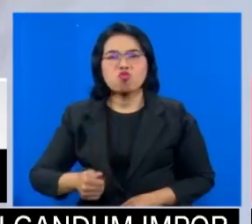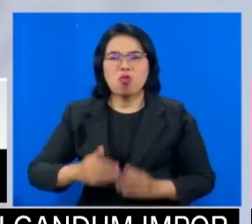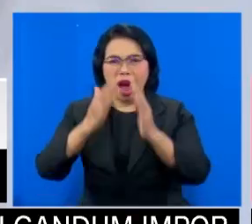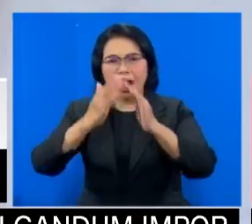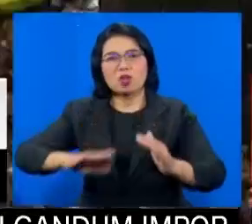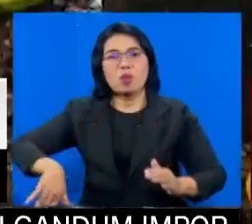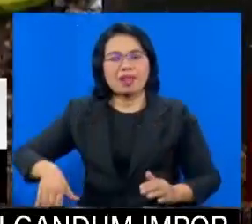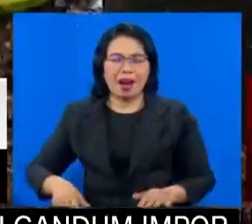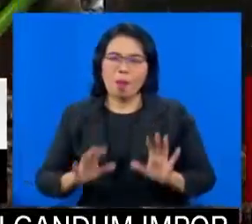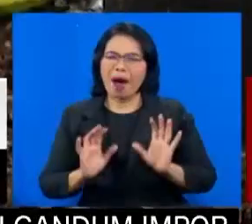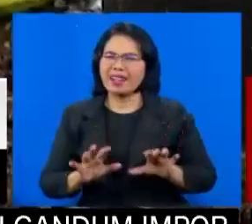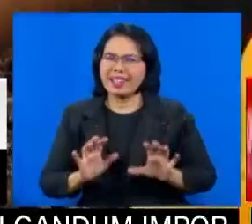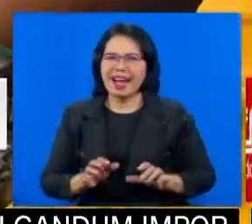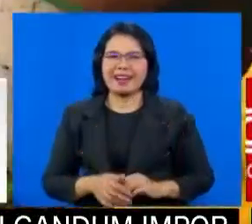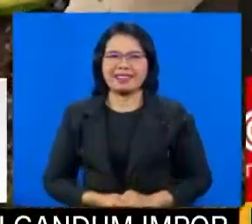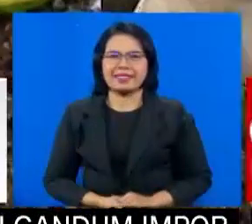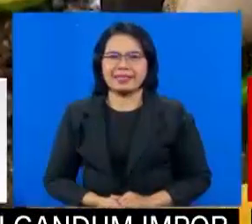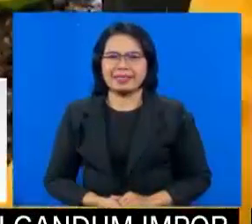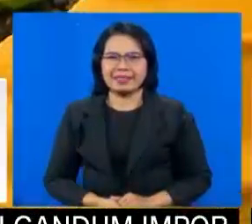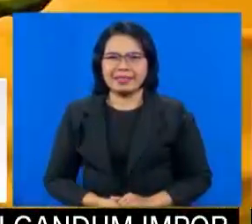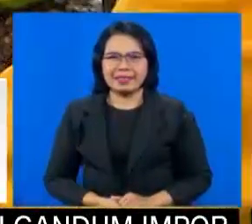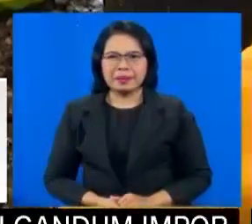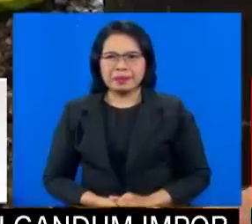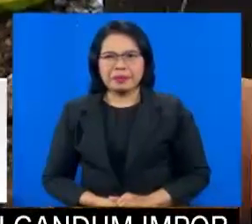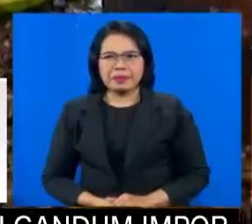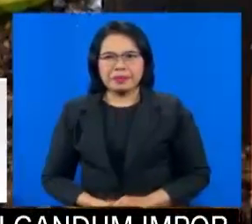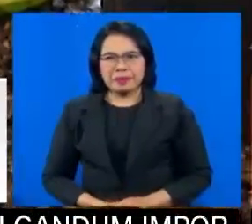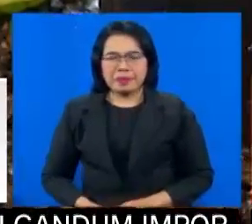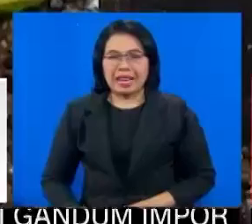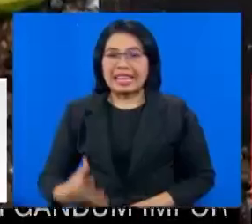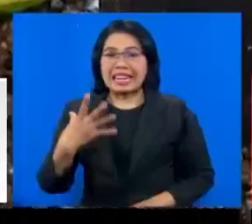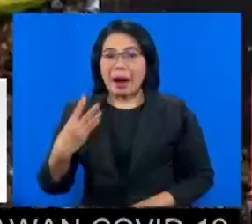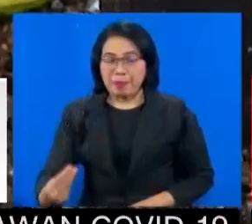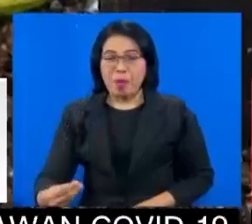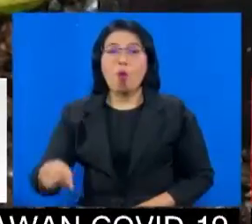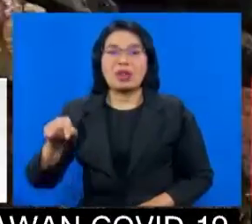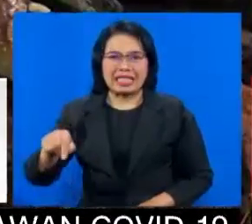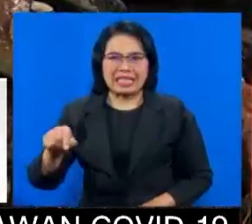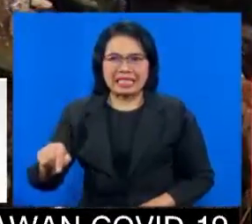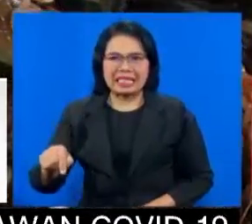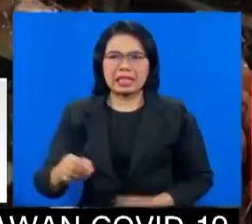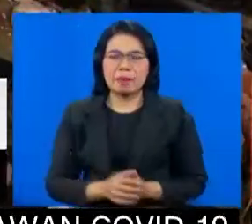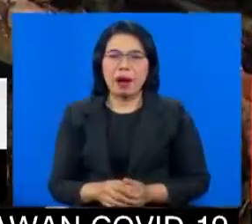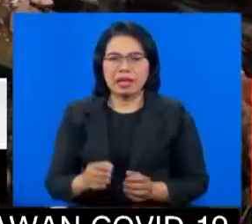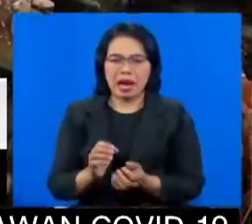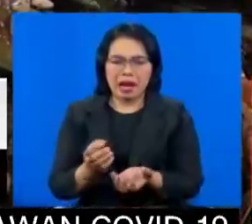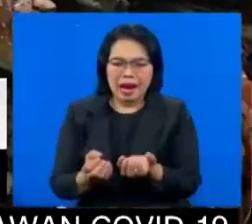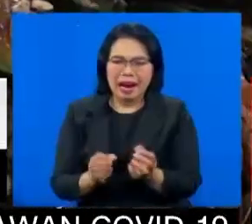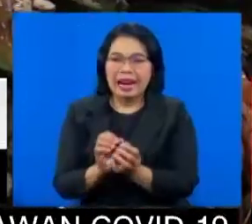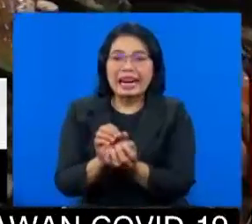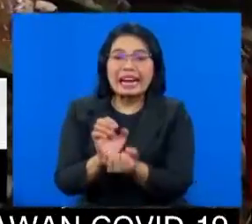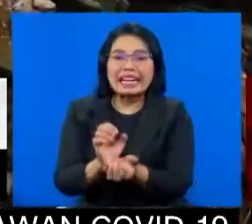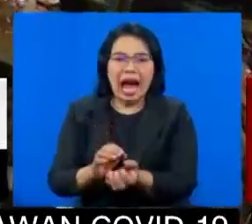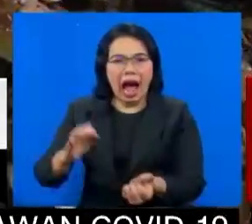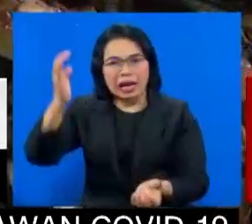kan Pak. Ya. Salah satu potensi utama di kampung nelayan Kamal Muara adalah kerang hijau. Setiap